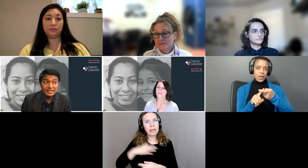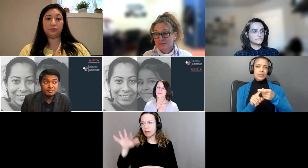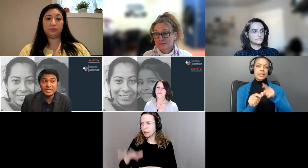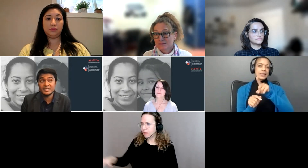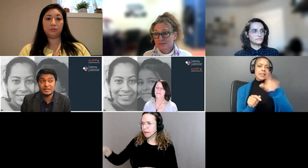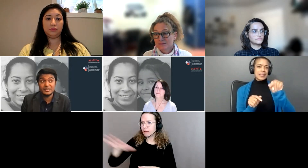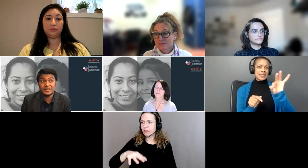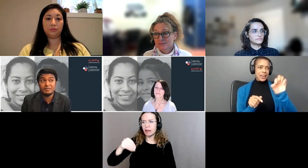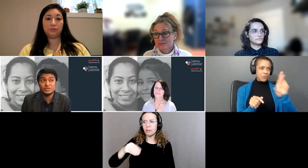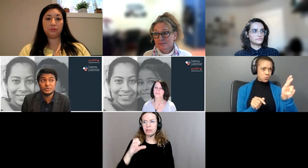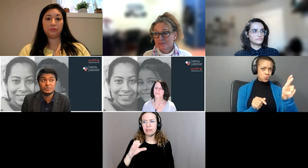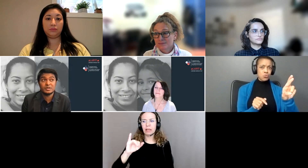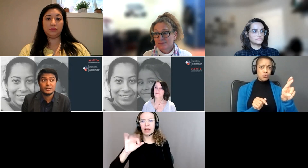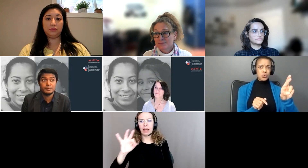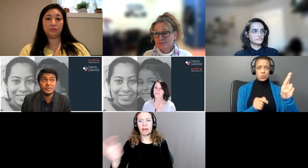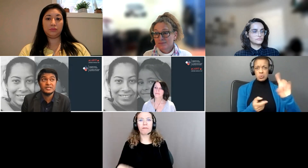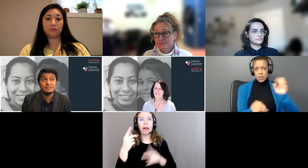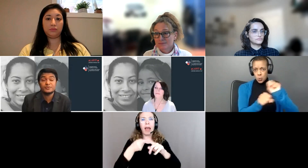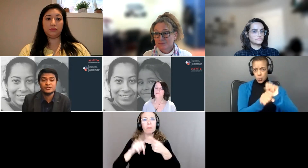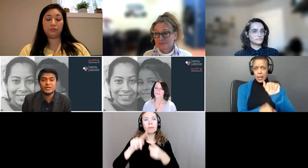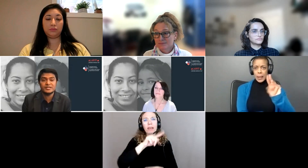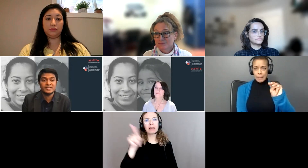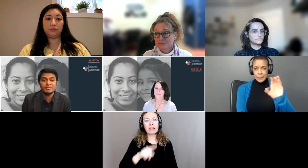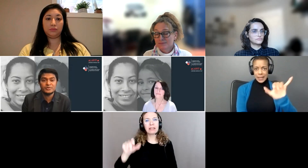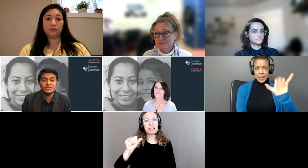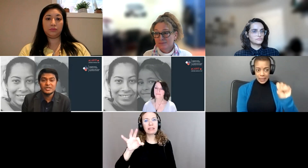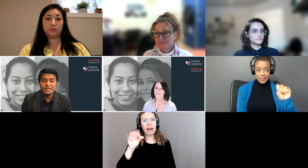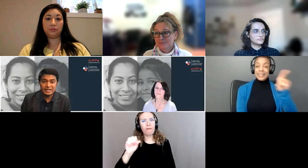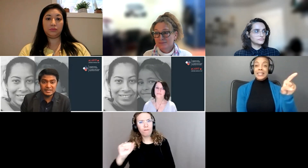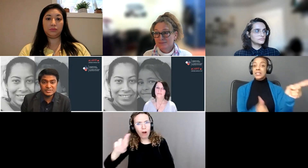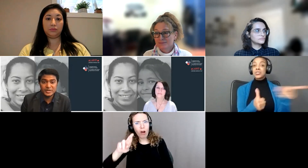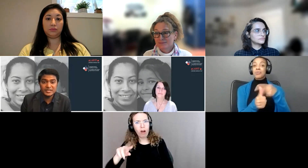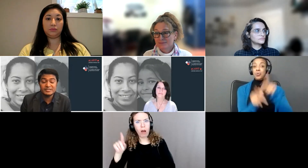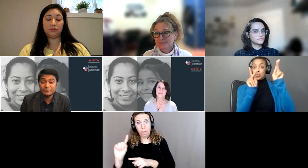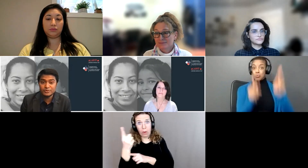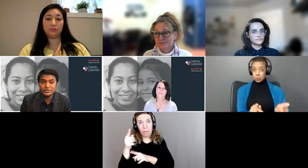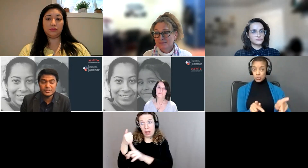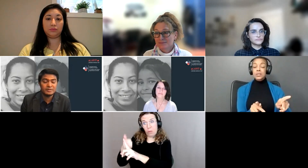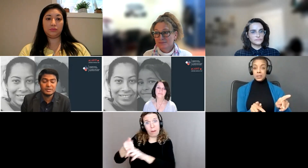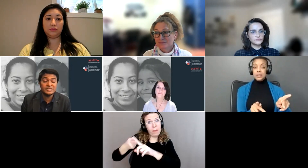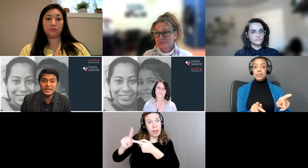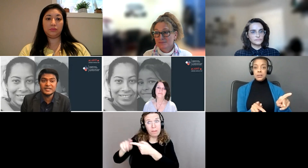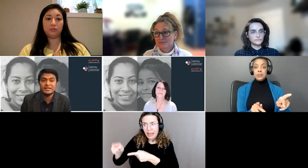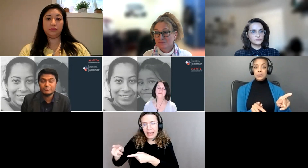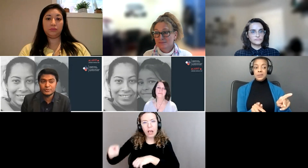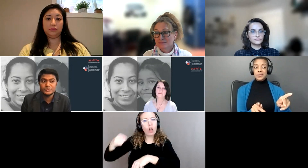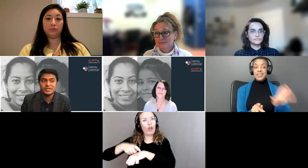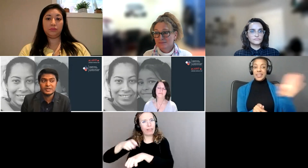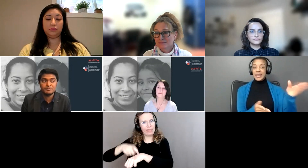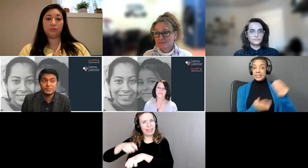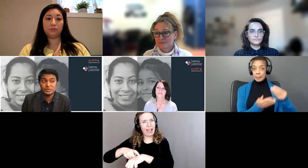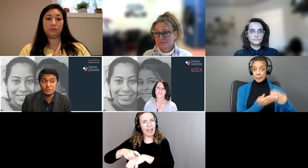MCIS et il est venu, il est le premier à passer du temps et son